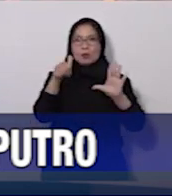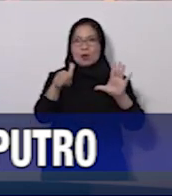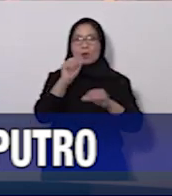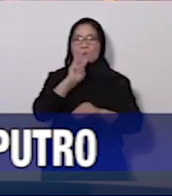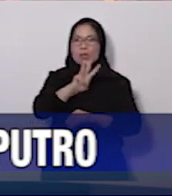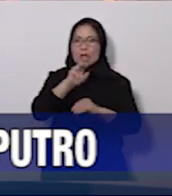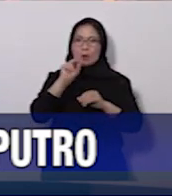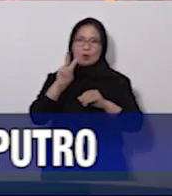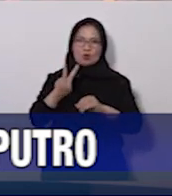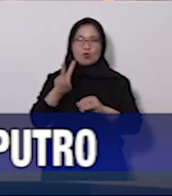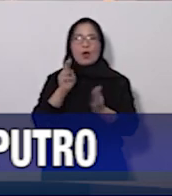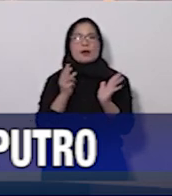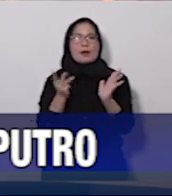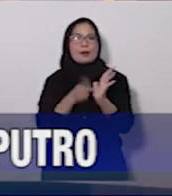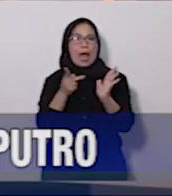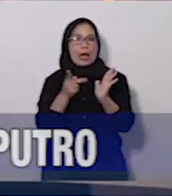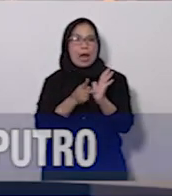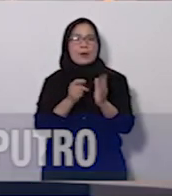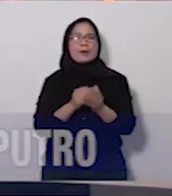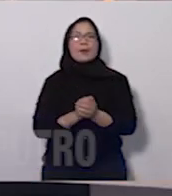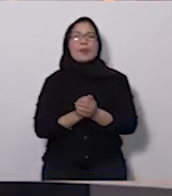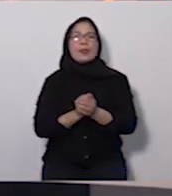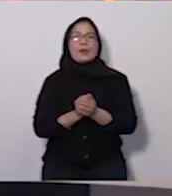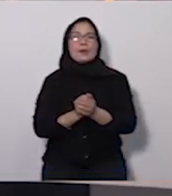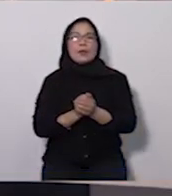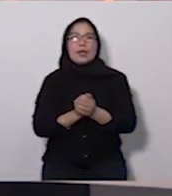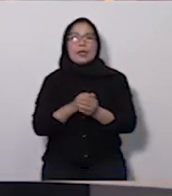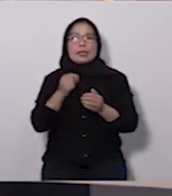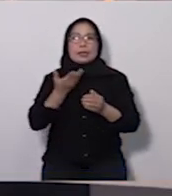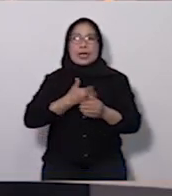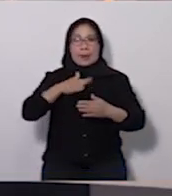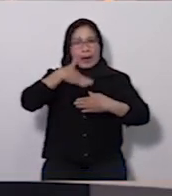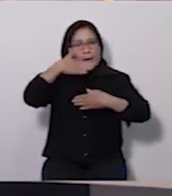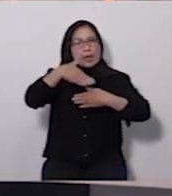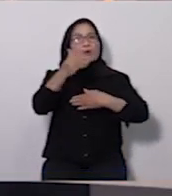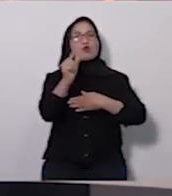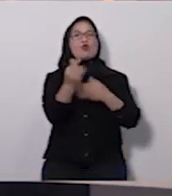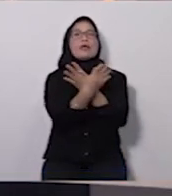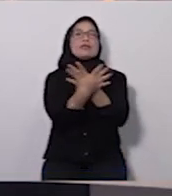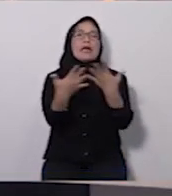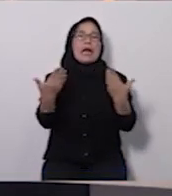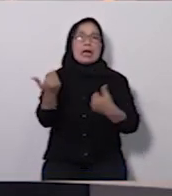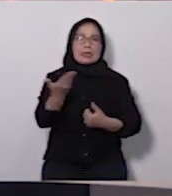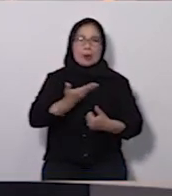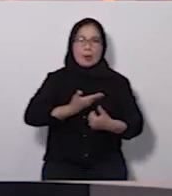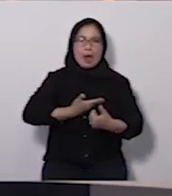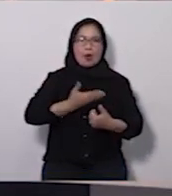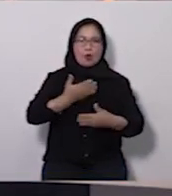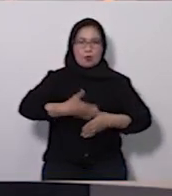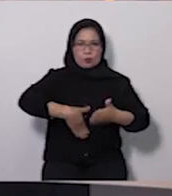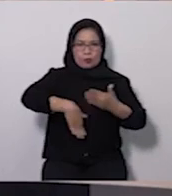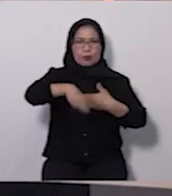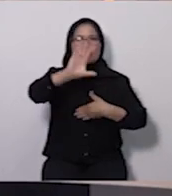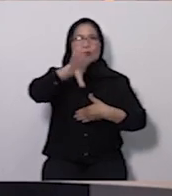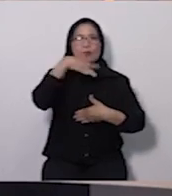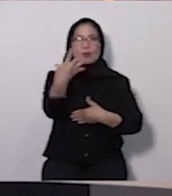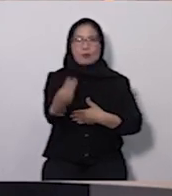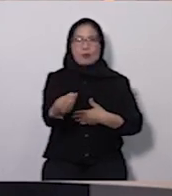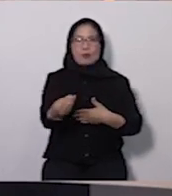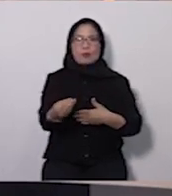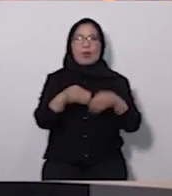2633 perkara selanjutnya Kami menghimbau kepada masyarakat yang akan melakukan perjalanan mudik